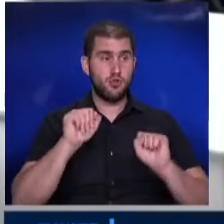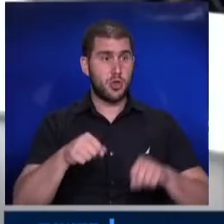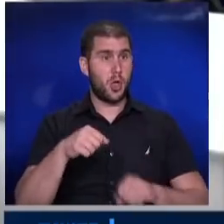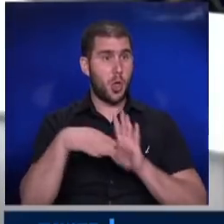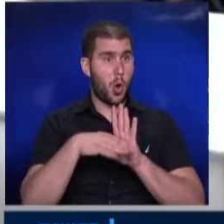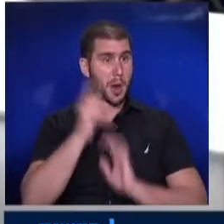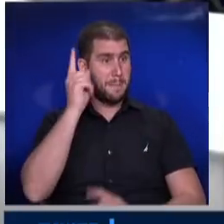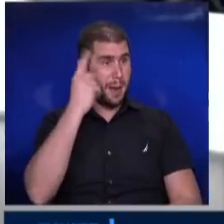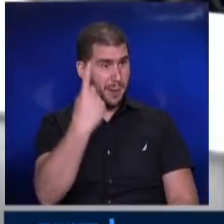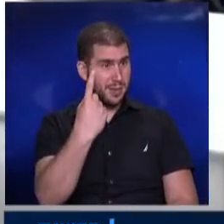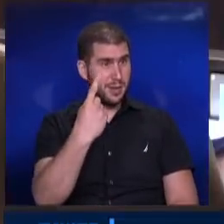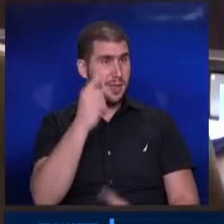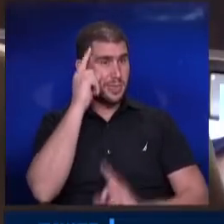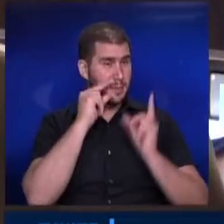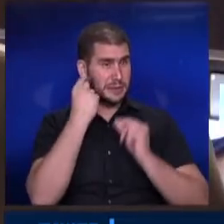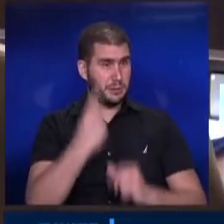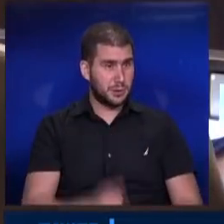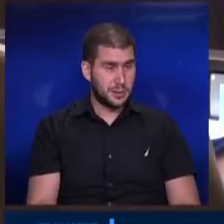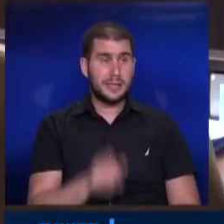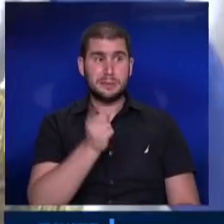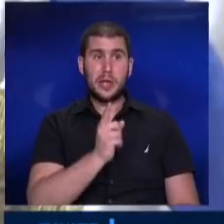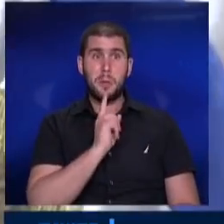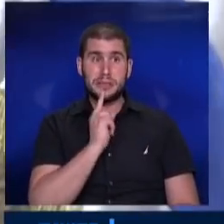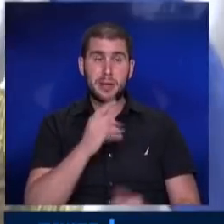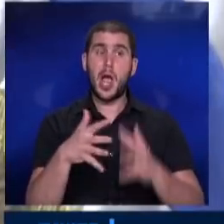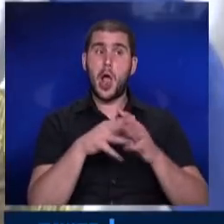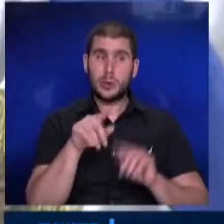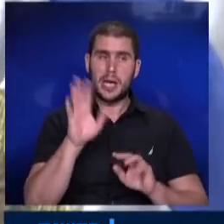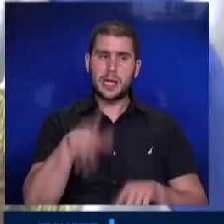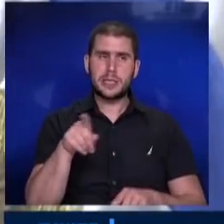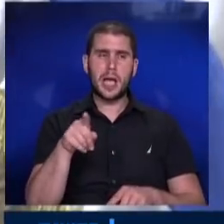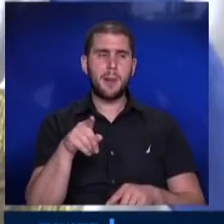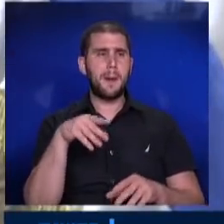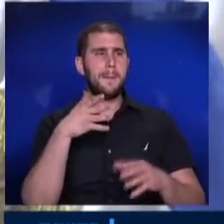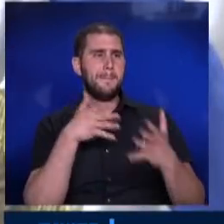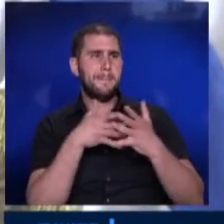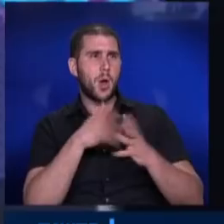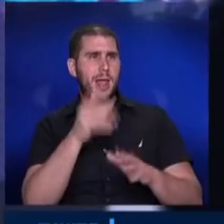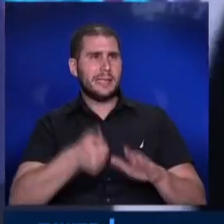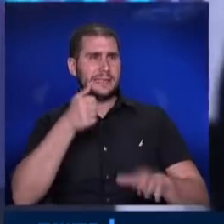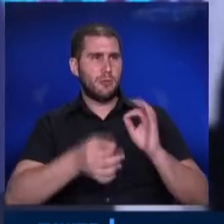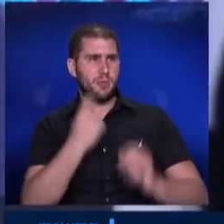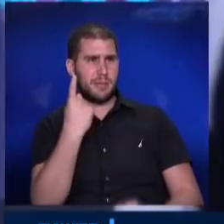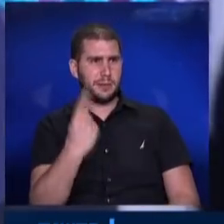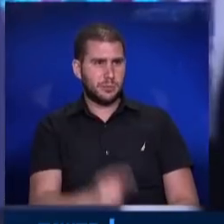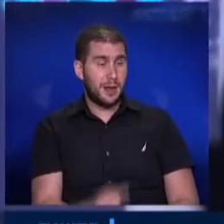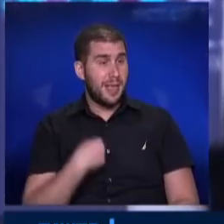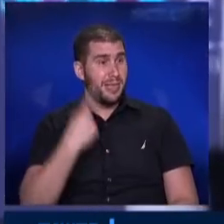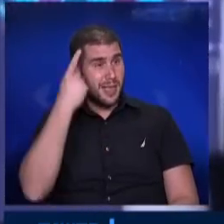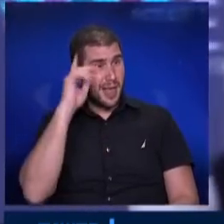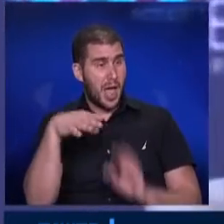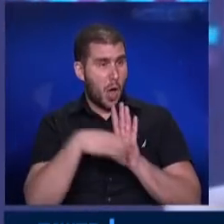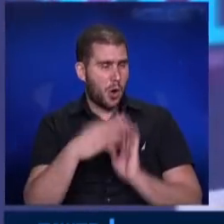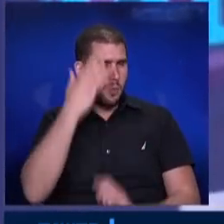עליך, תמצמץ לנו פעמיים. ואם זה לא מספיק לקואליציה, גם מתוכה ביקרו את שר המשפטים. דעתי על החוק הזה